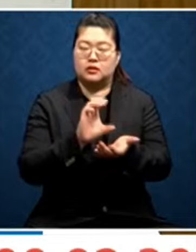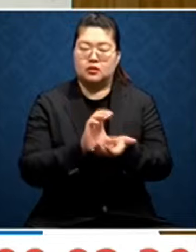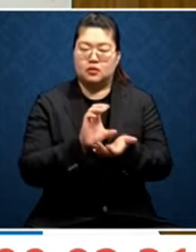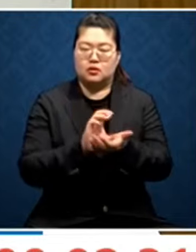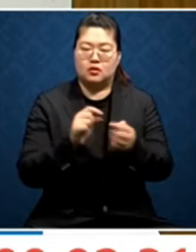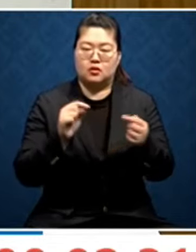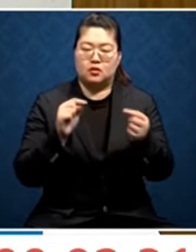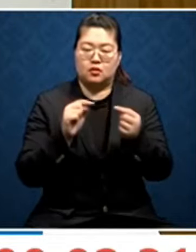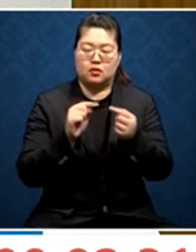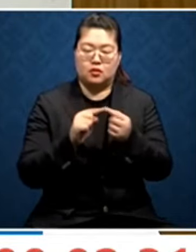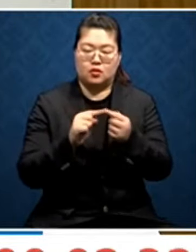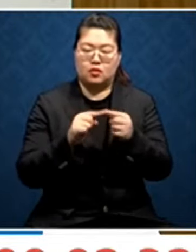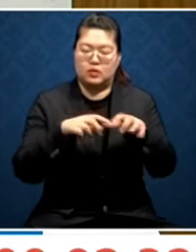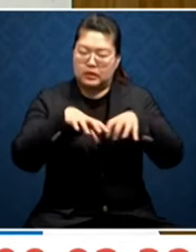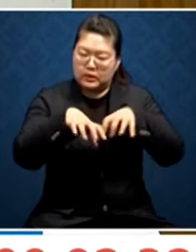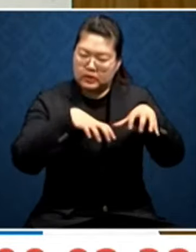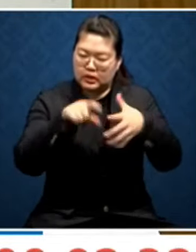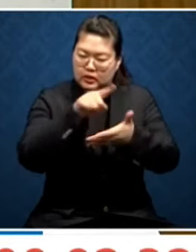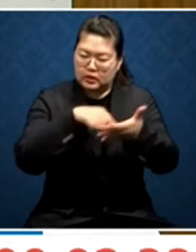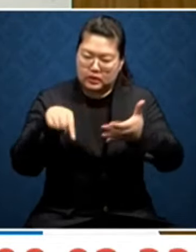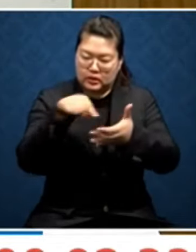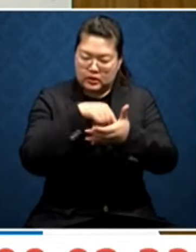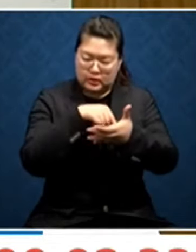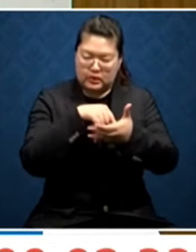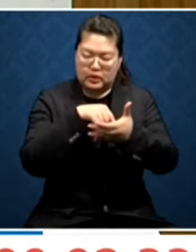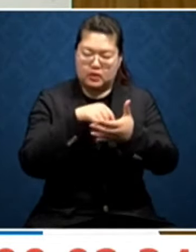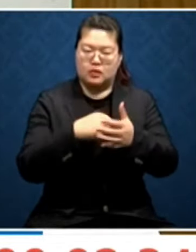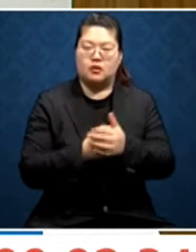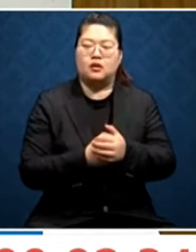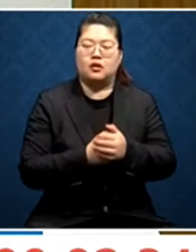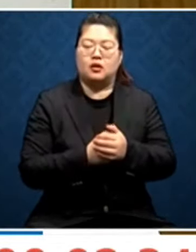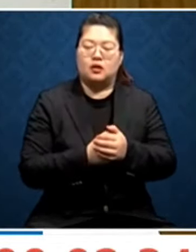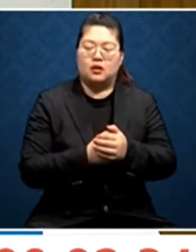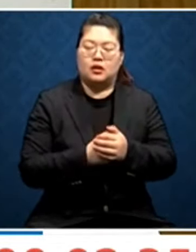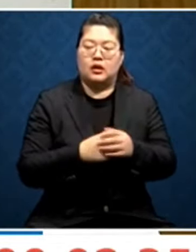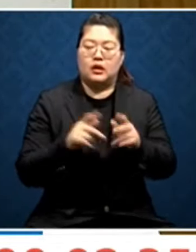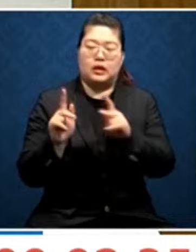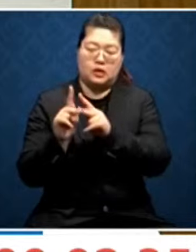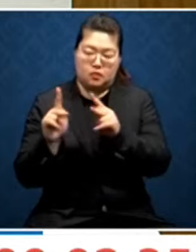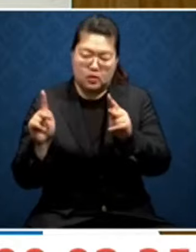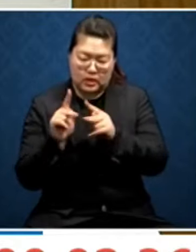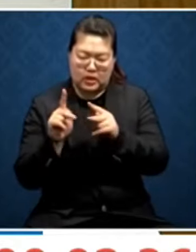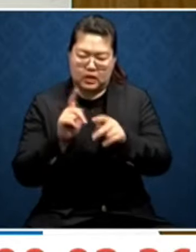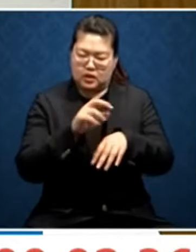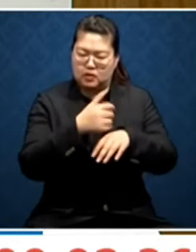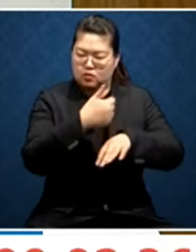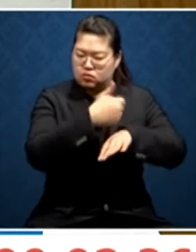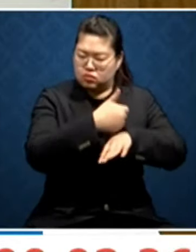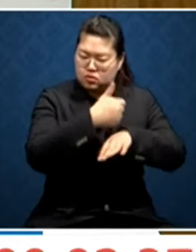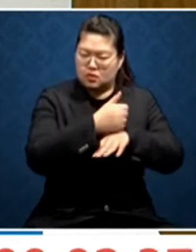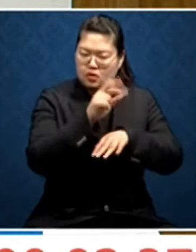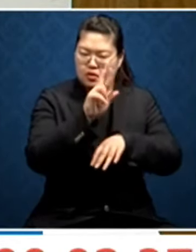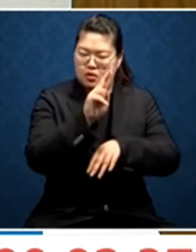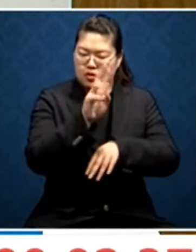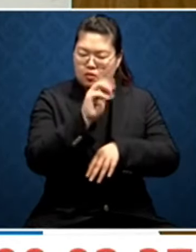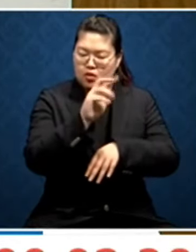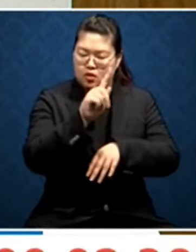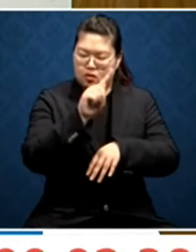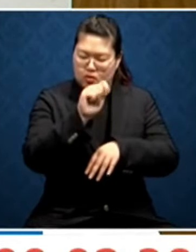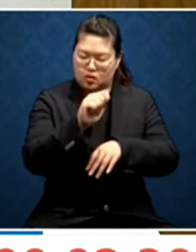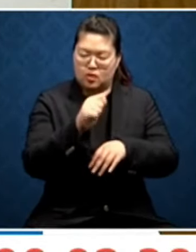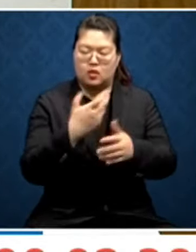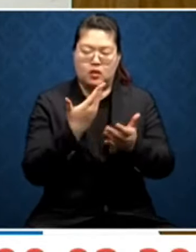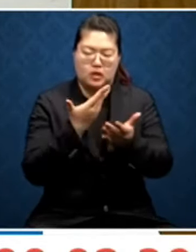ติในวันเดียวกับวันเลือกตั้งให้คณะรัฐมนตรีและคณะกรรมการการเลือกตั้งนะครับหารือร่วมกันเพื่อกำหนดค่าใช้จ่ายในการ